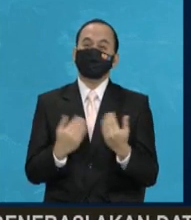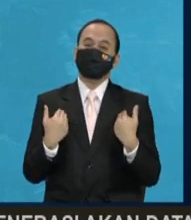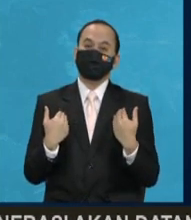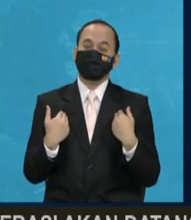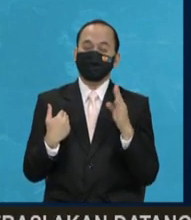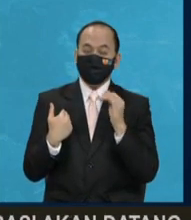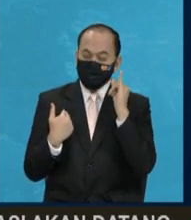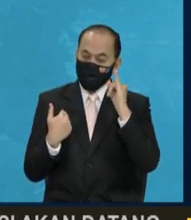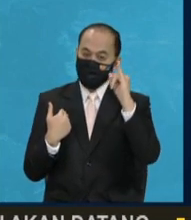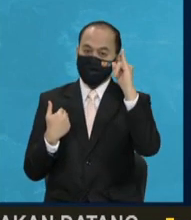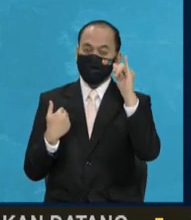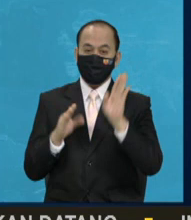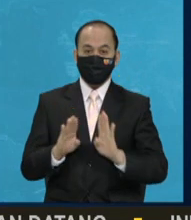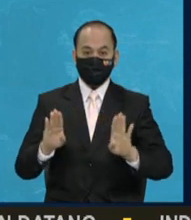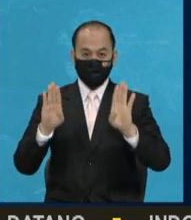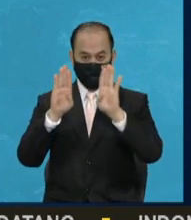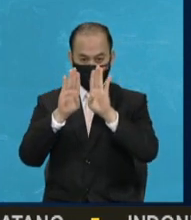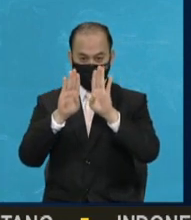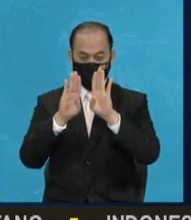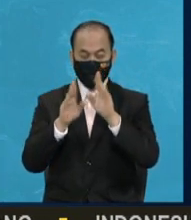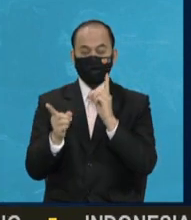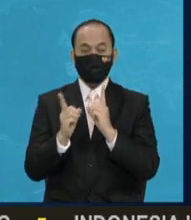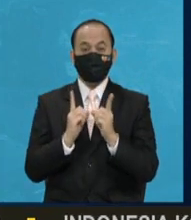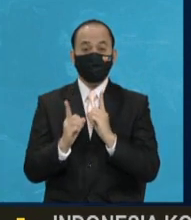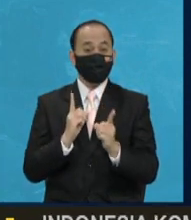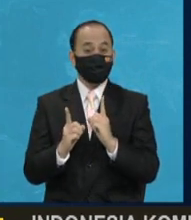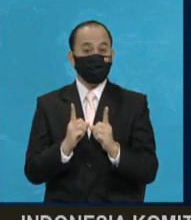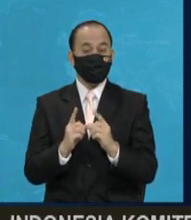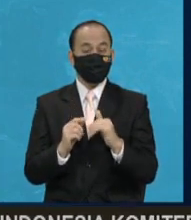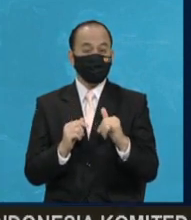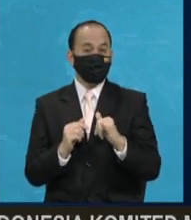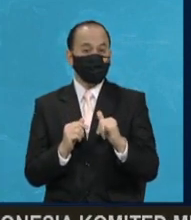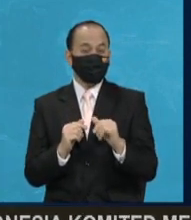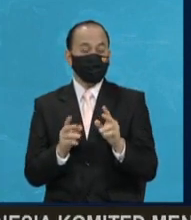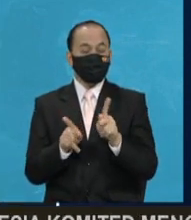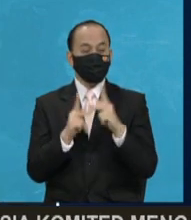akan aja bengkel discussion sama